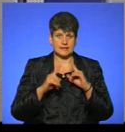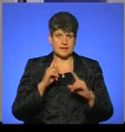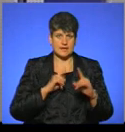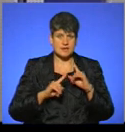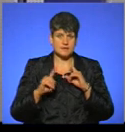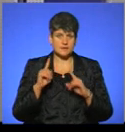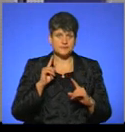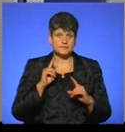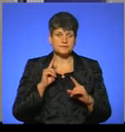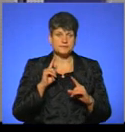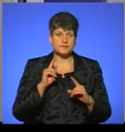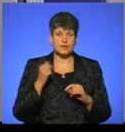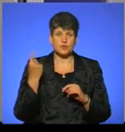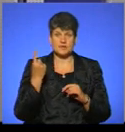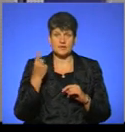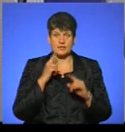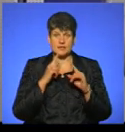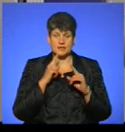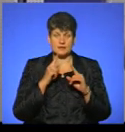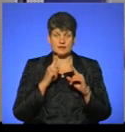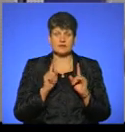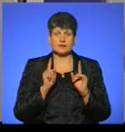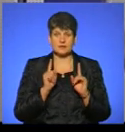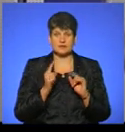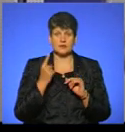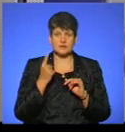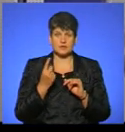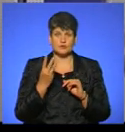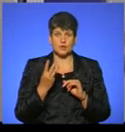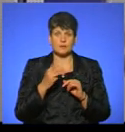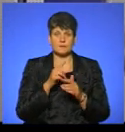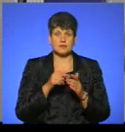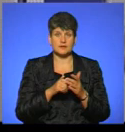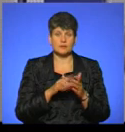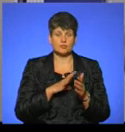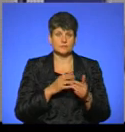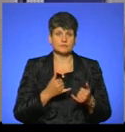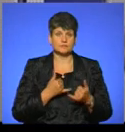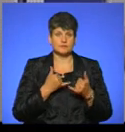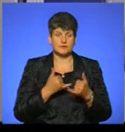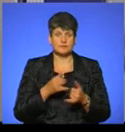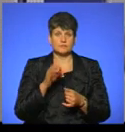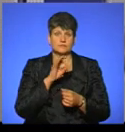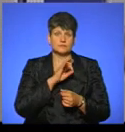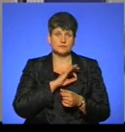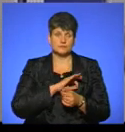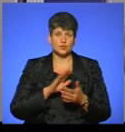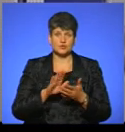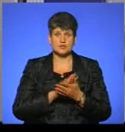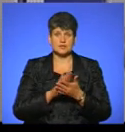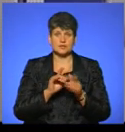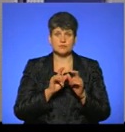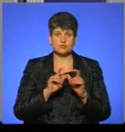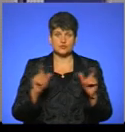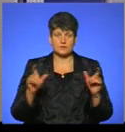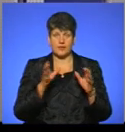наради. На одній нараді виключно одне з трьох питань було присвячено експлуатації очисних споруд